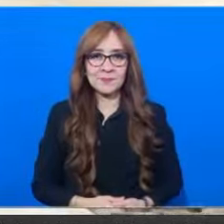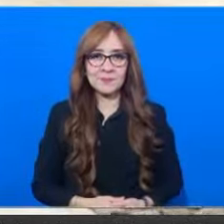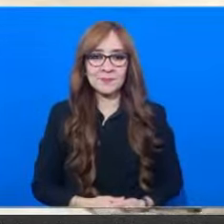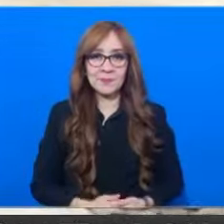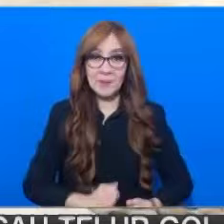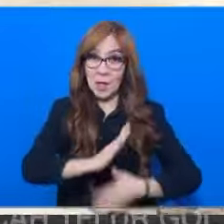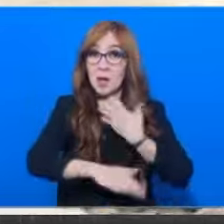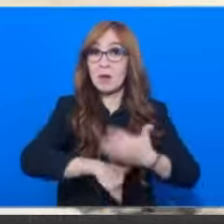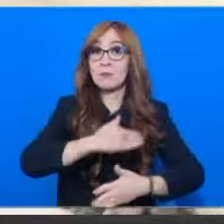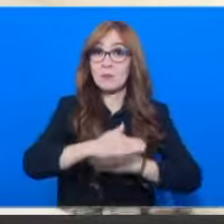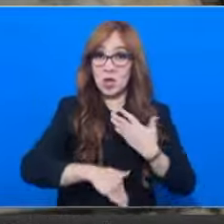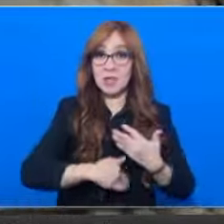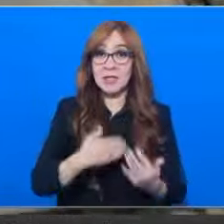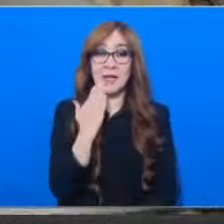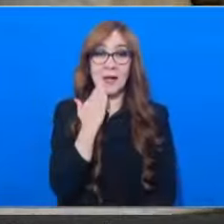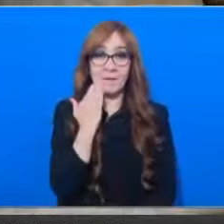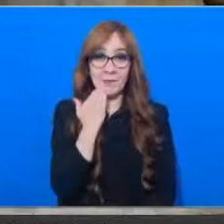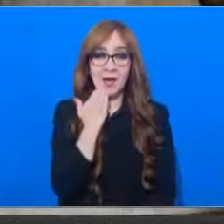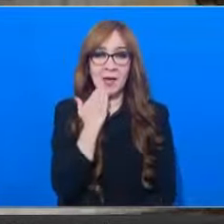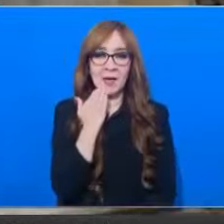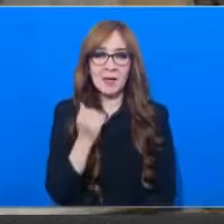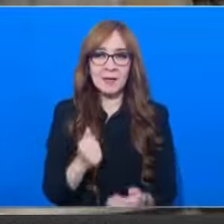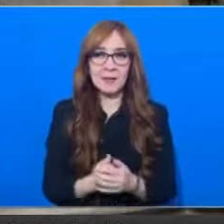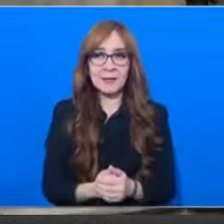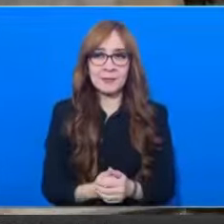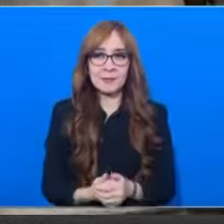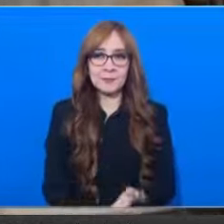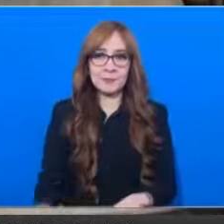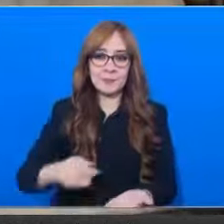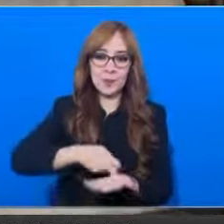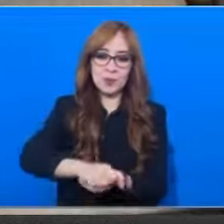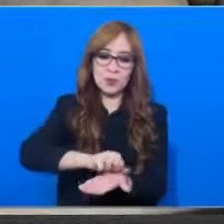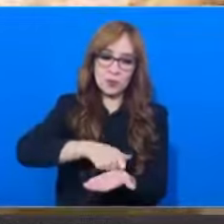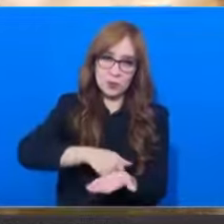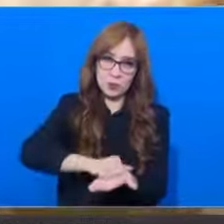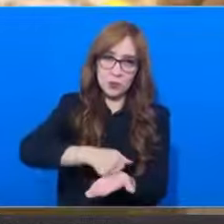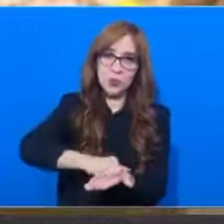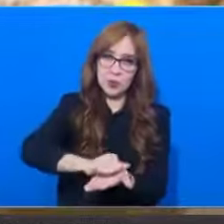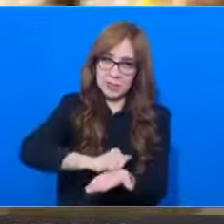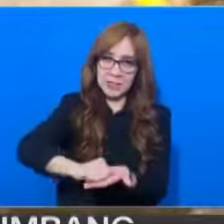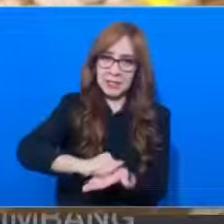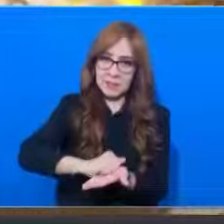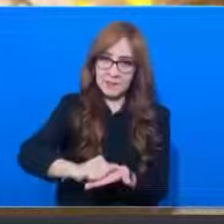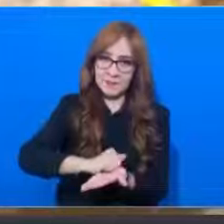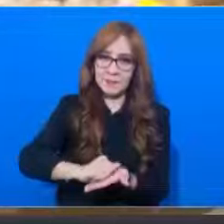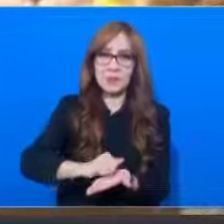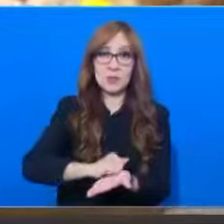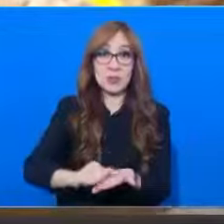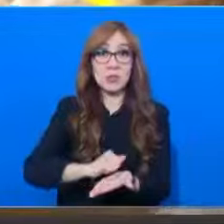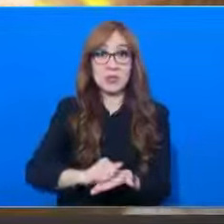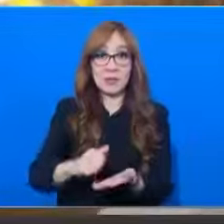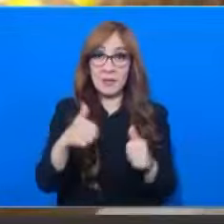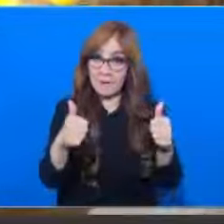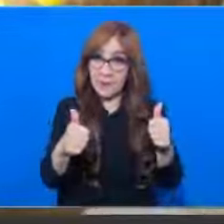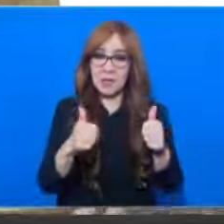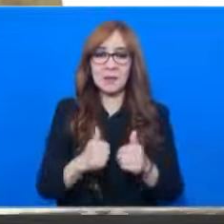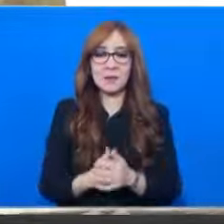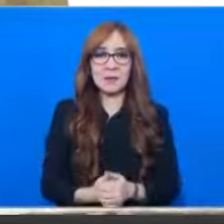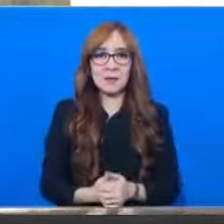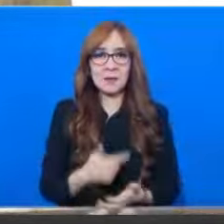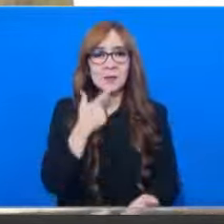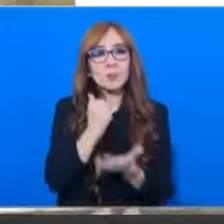Proses pembuatan ketan cukup sederhana. Beras ketan sebelumnya masuk ke proses pencucian. Proses ini penting agar kualitasnya baik. Butuh waktu 5